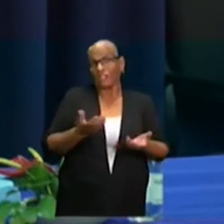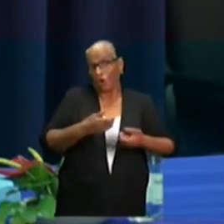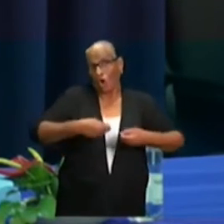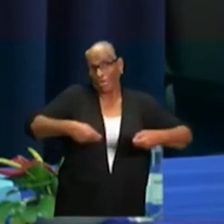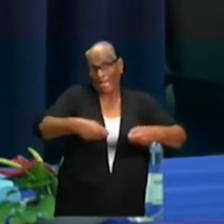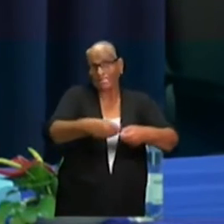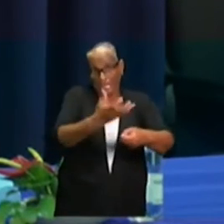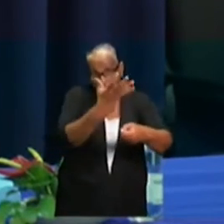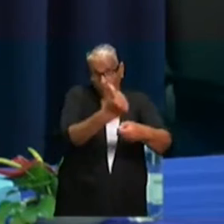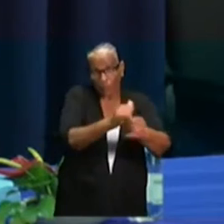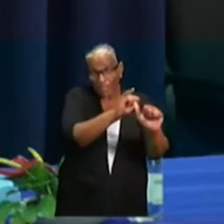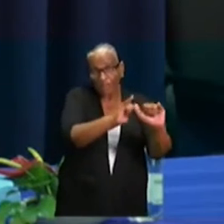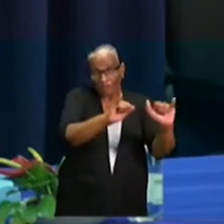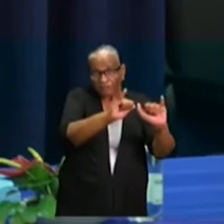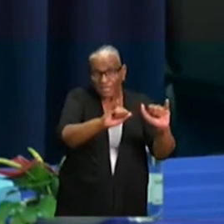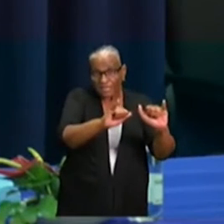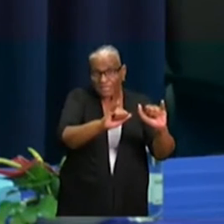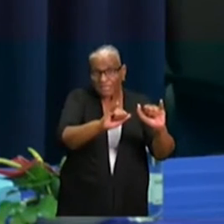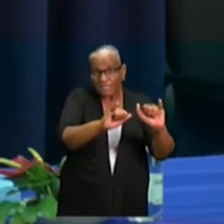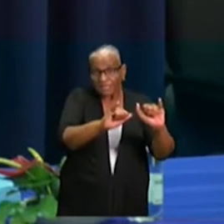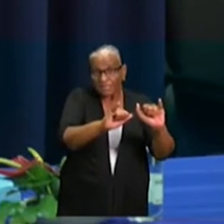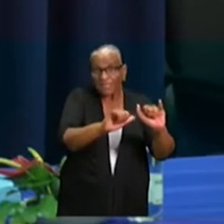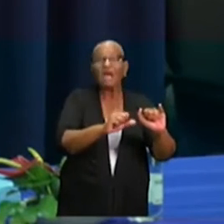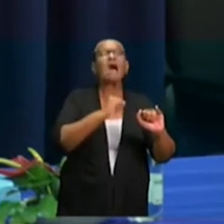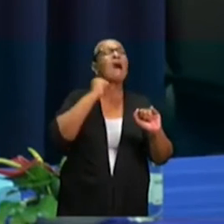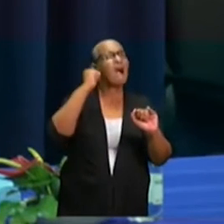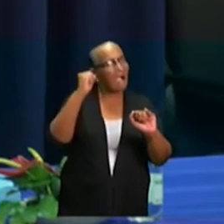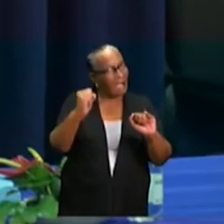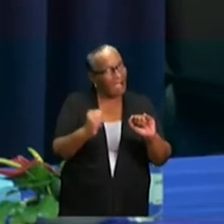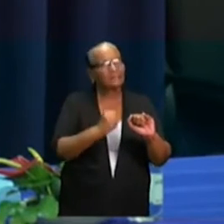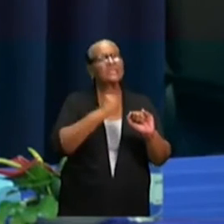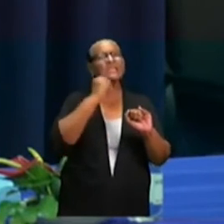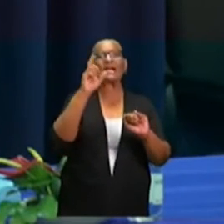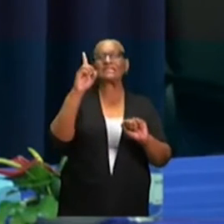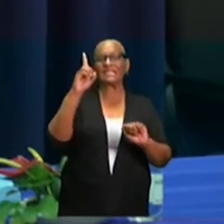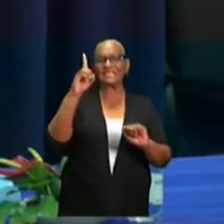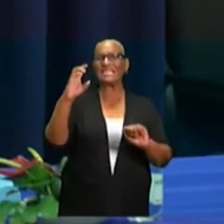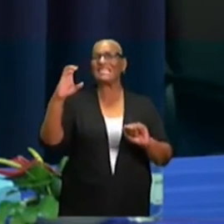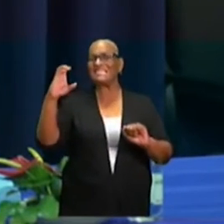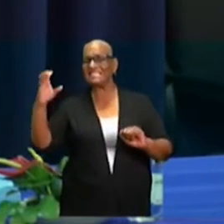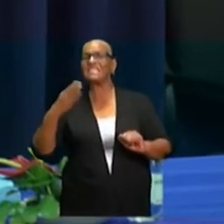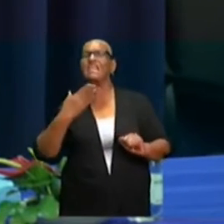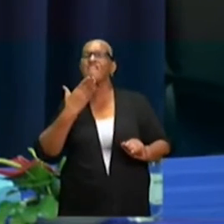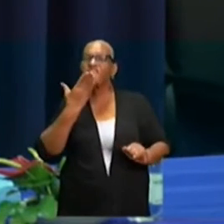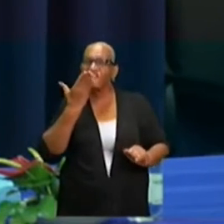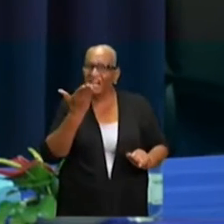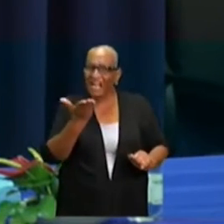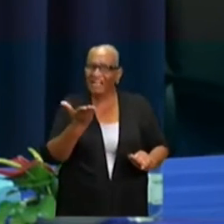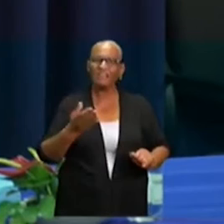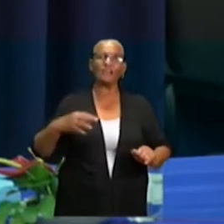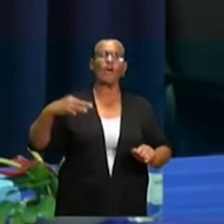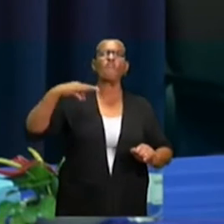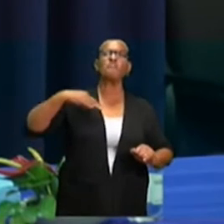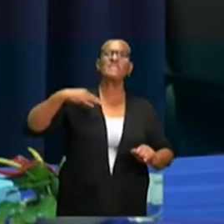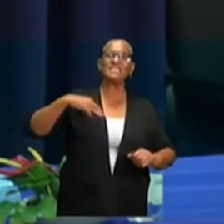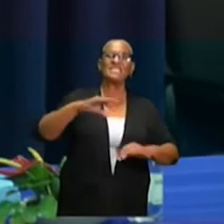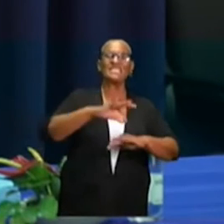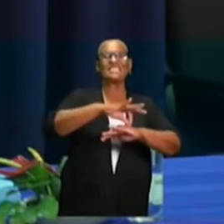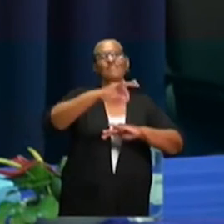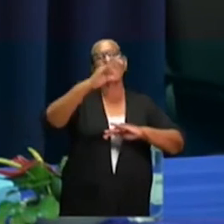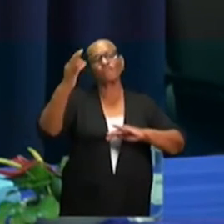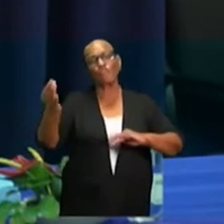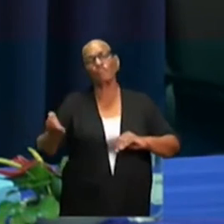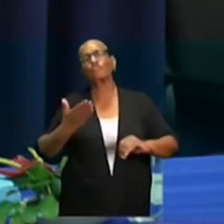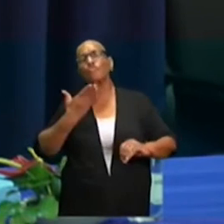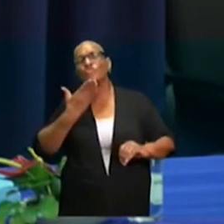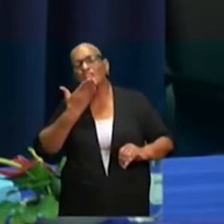organiseren, altijd raadplegen met het districtscommissariaat of het ministerie van Volksgezondheid om te vernemen wat wel